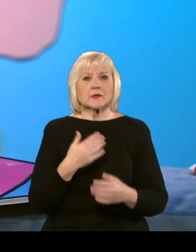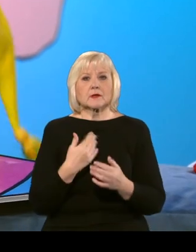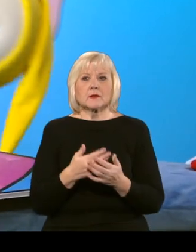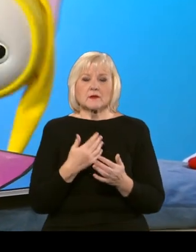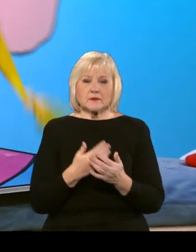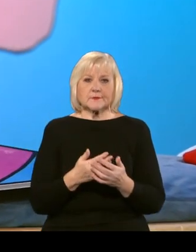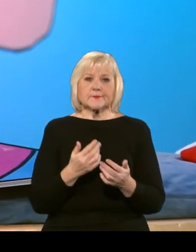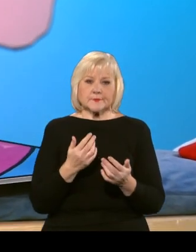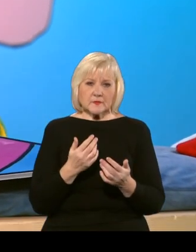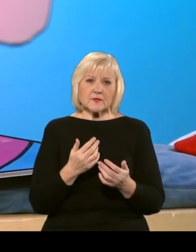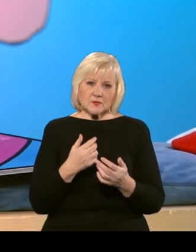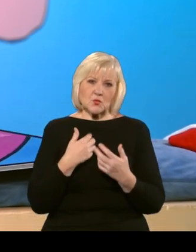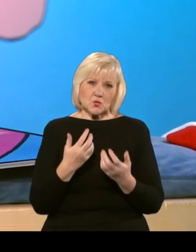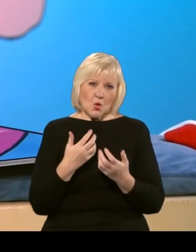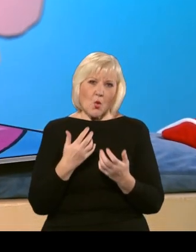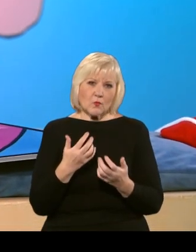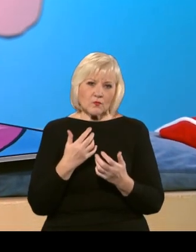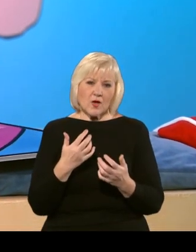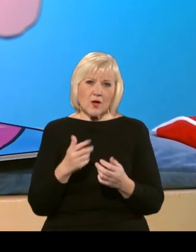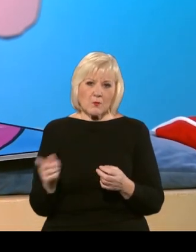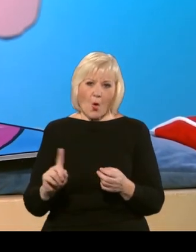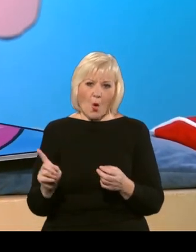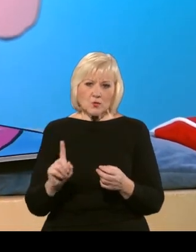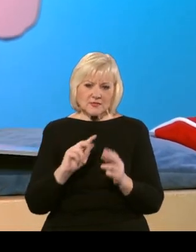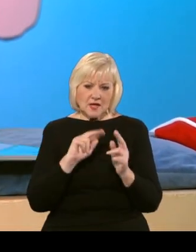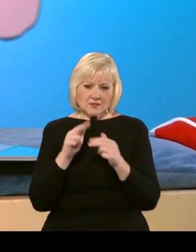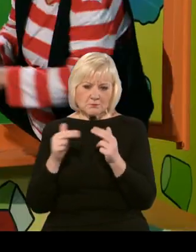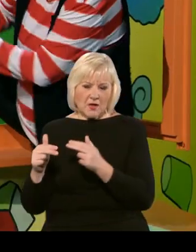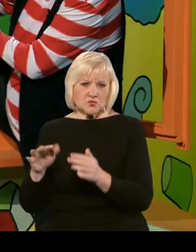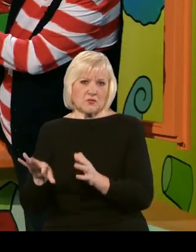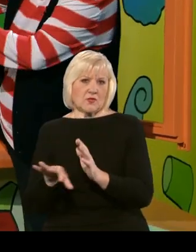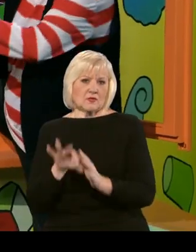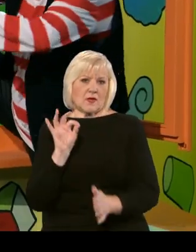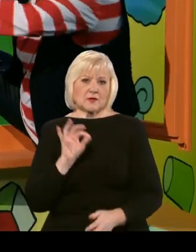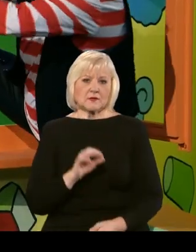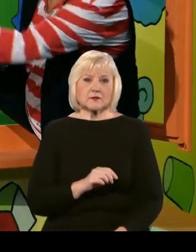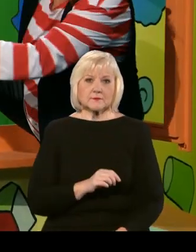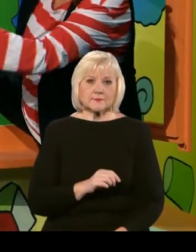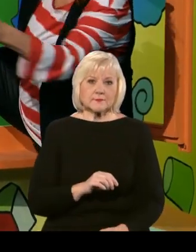Je, mine, doufám, že ho Majda najde. Je,